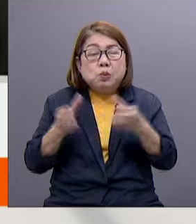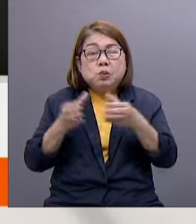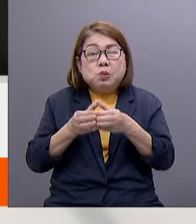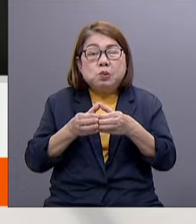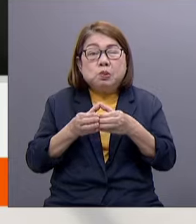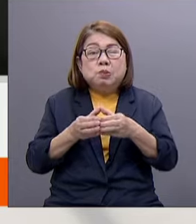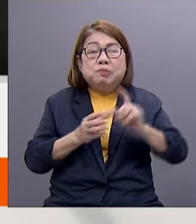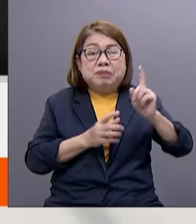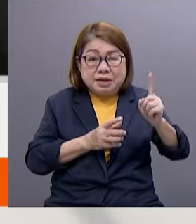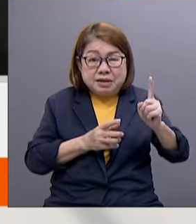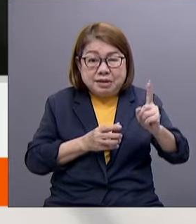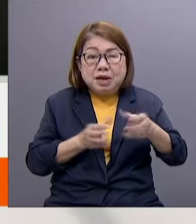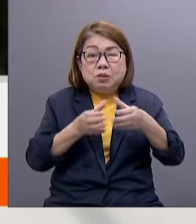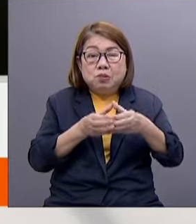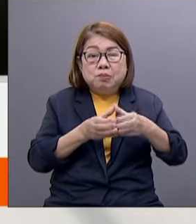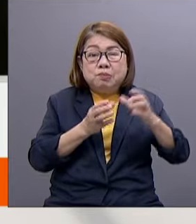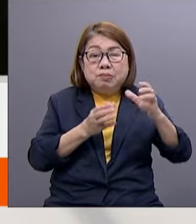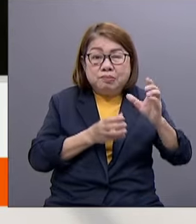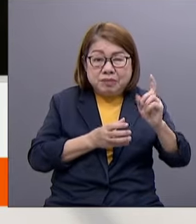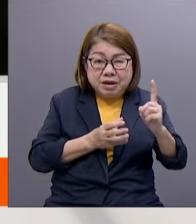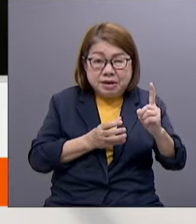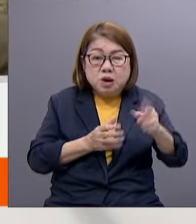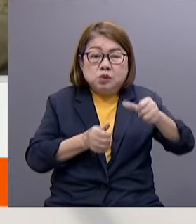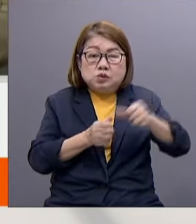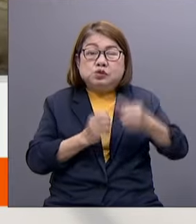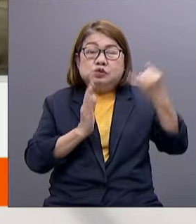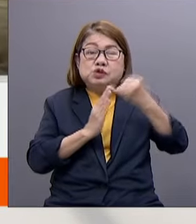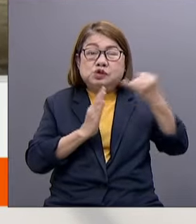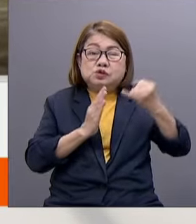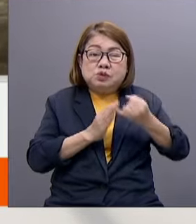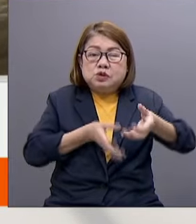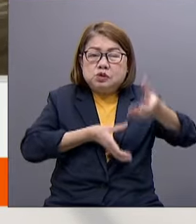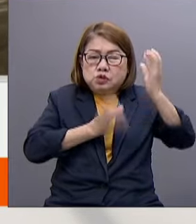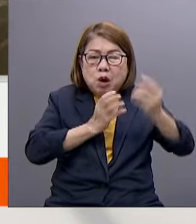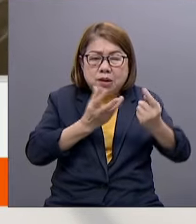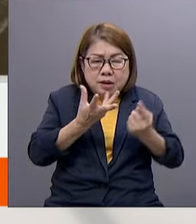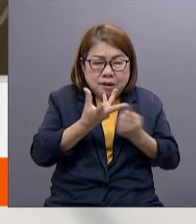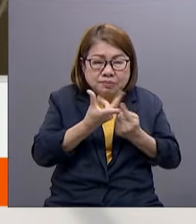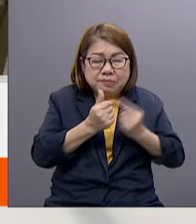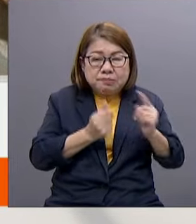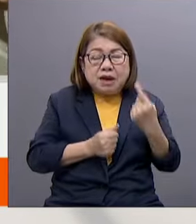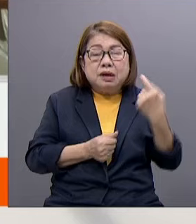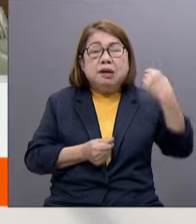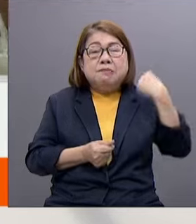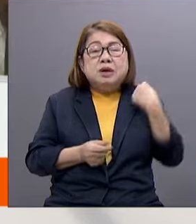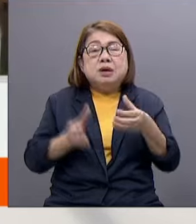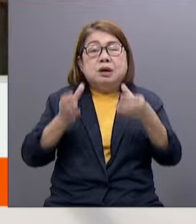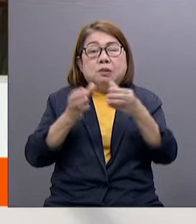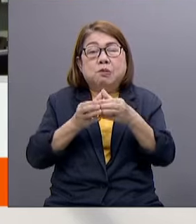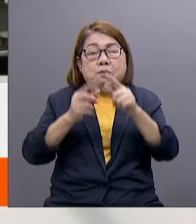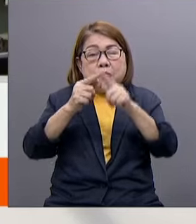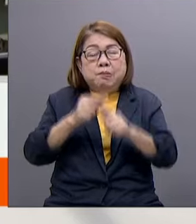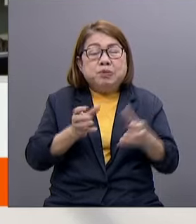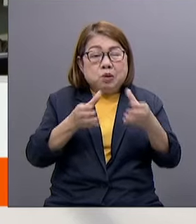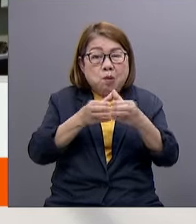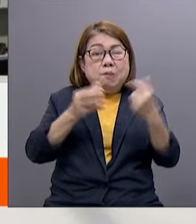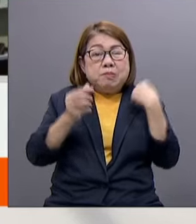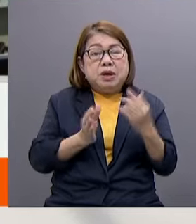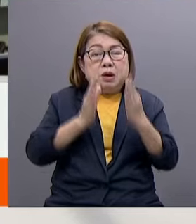ในกลุ่มที่หนึ่งเนี่ยของบางจังหวัดที่ลือคะแนนดูเนี่ยกลุ่มนี้มีแปดทั้งกลุ่มมี80คนทั้